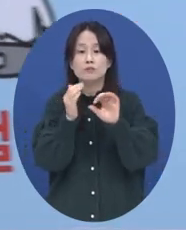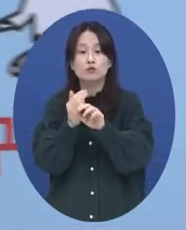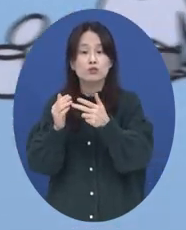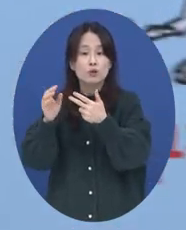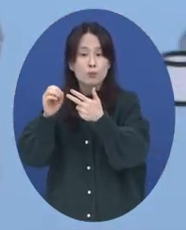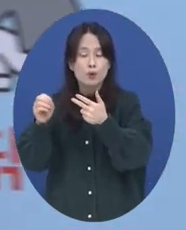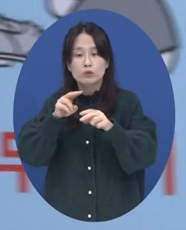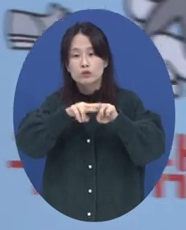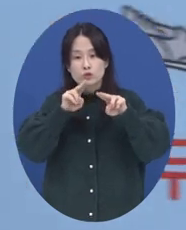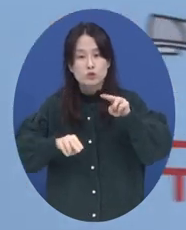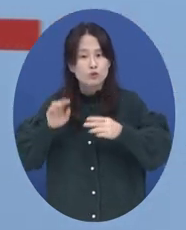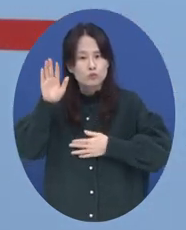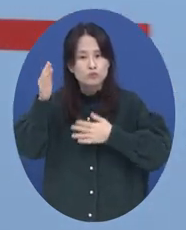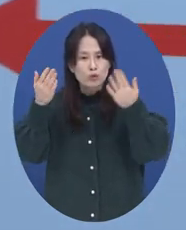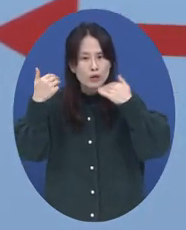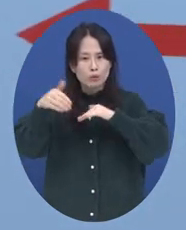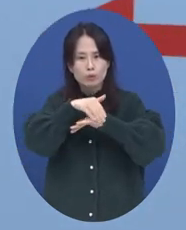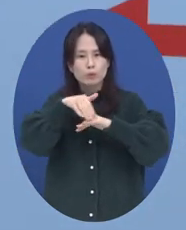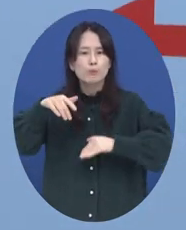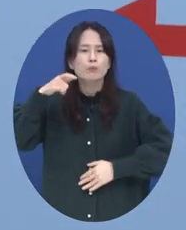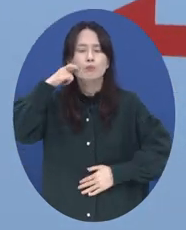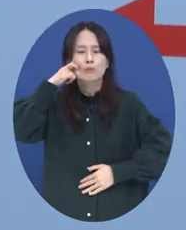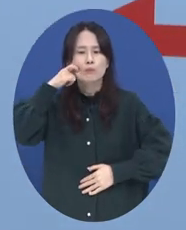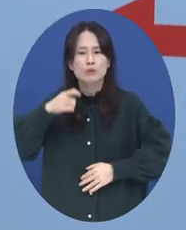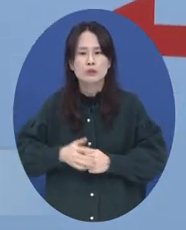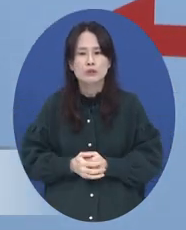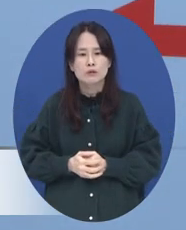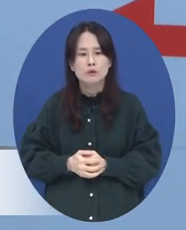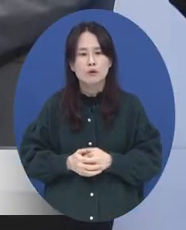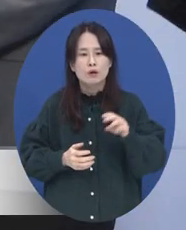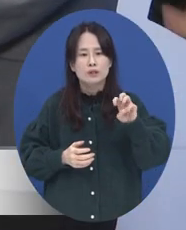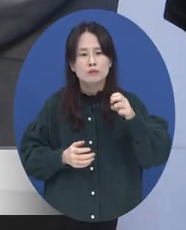중 7명은 퇴소 후에도 학교에 진학하지 못했고,